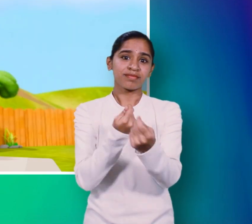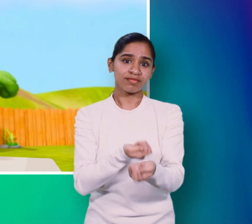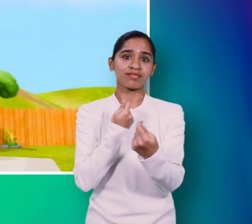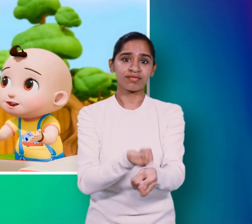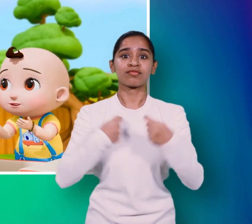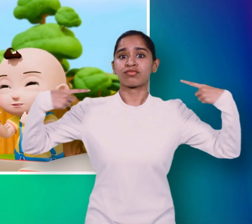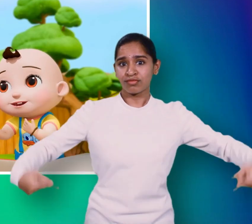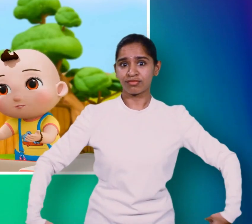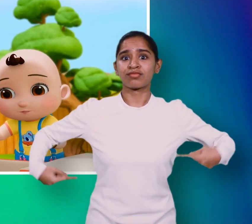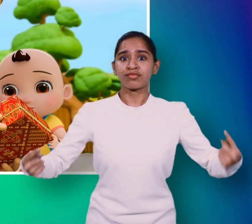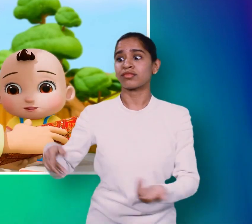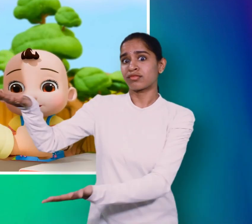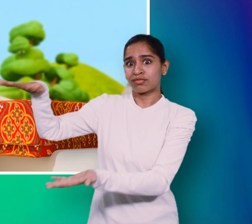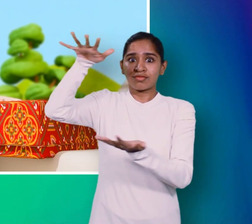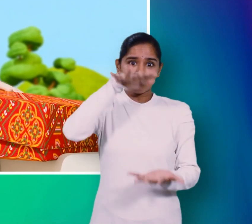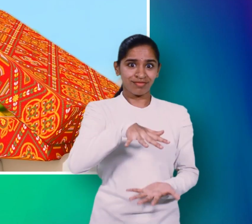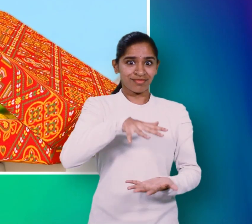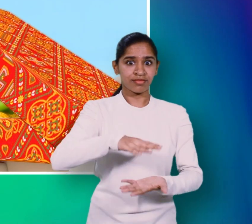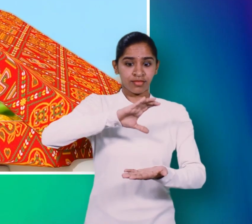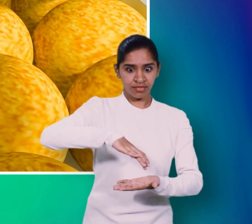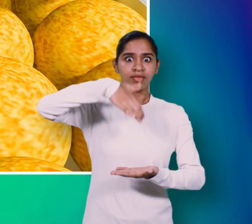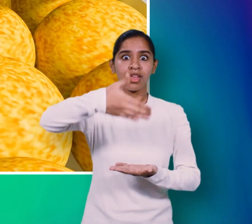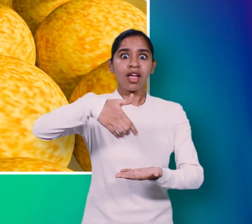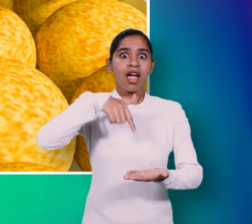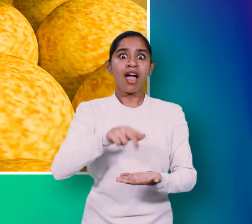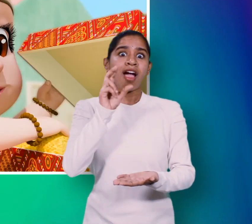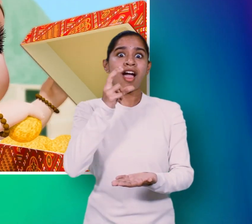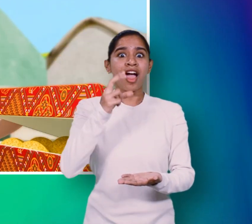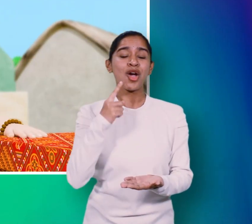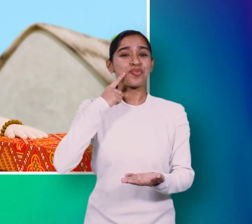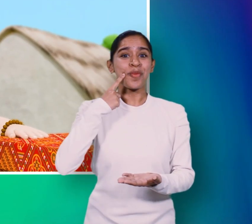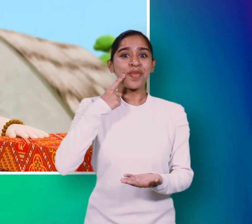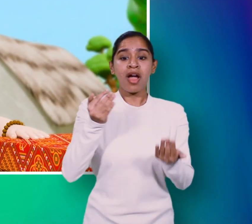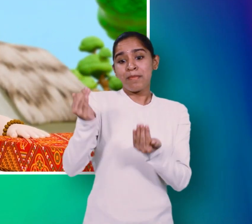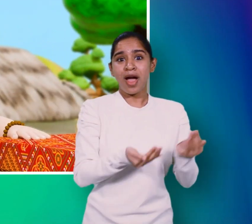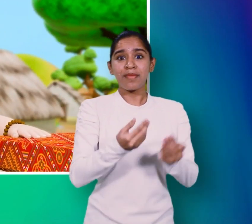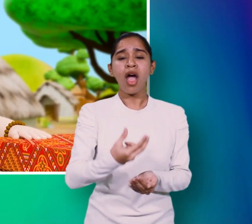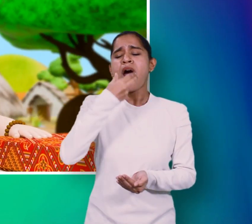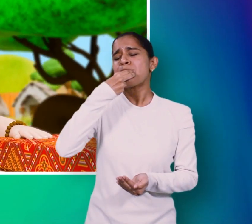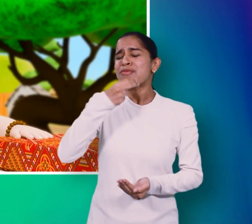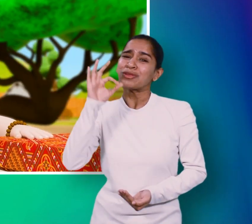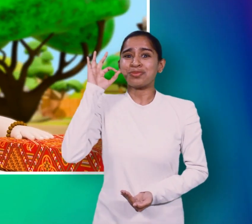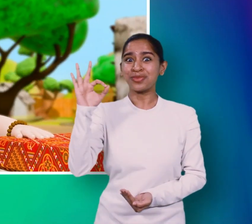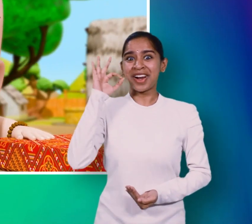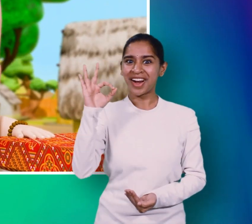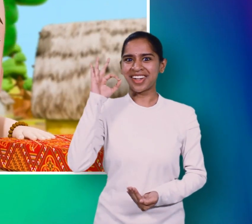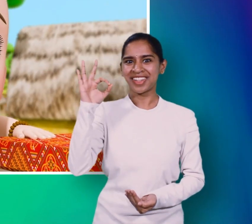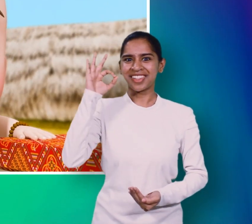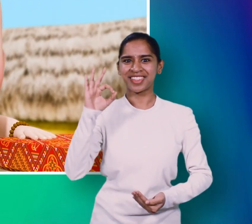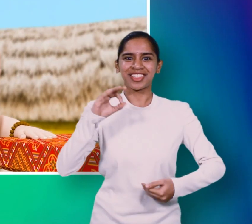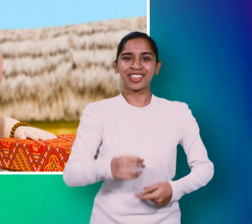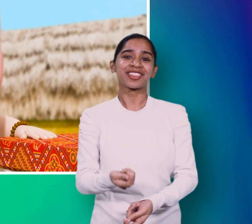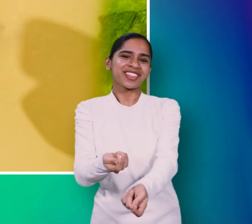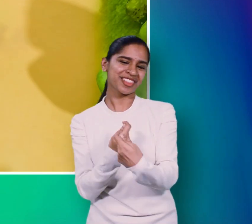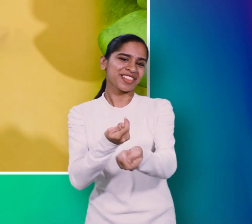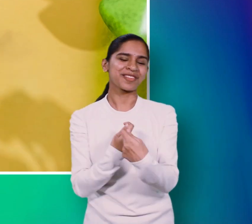घोड़ा गाड़ी वाला आए, साथ में अपने लड्डू लाए, जिसको खाए मेरा मुन्ना बोले रम पम पम।